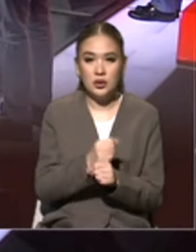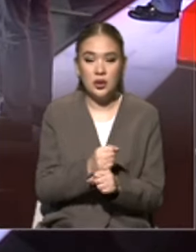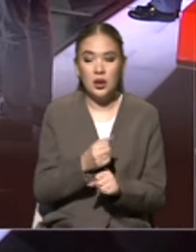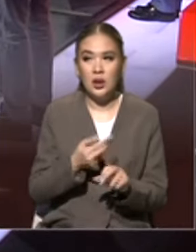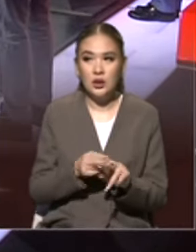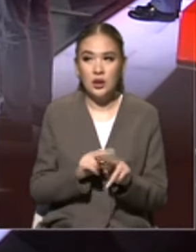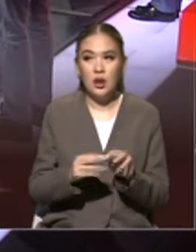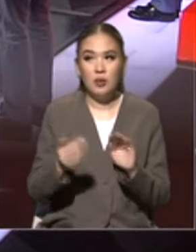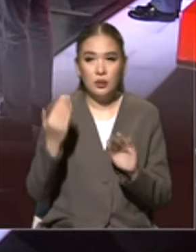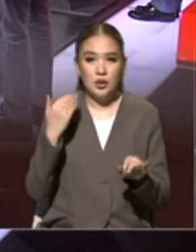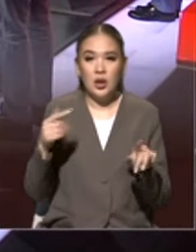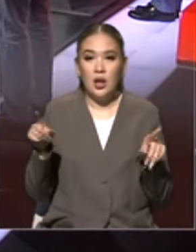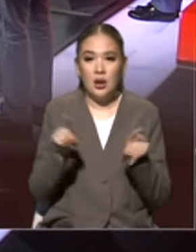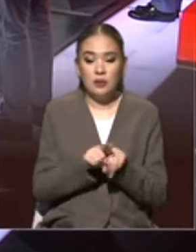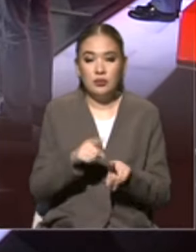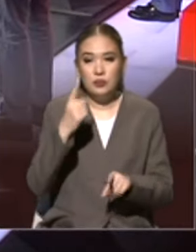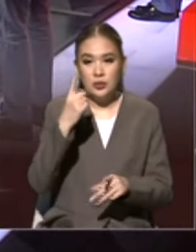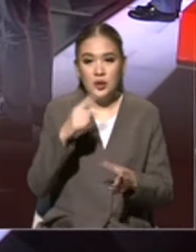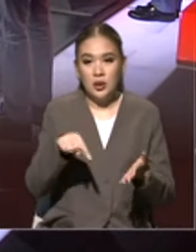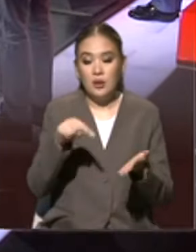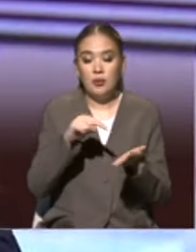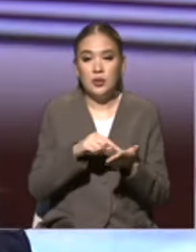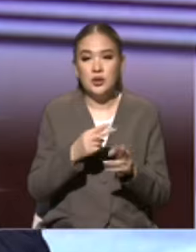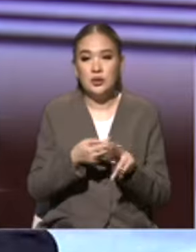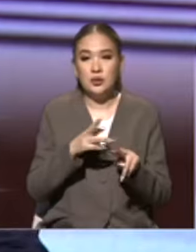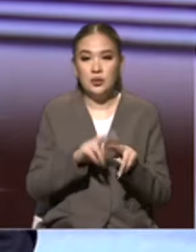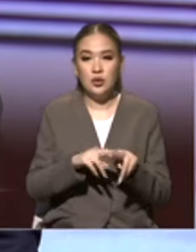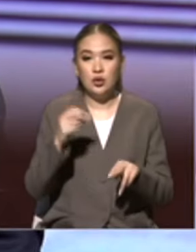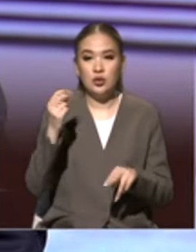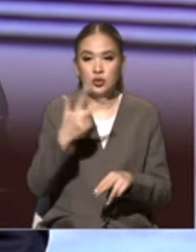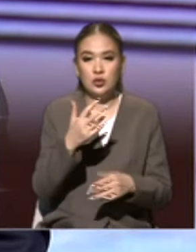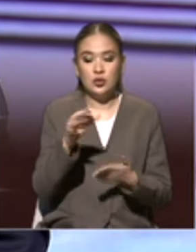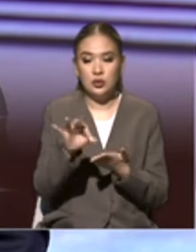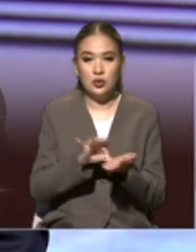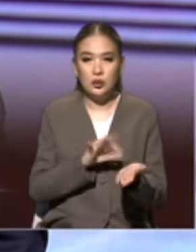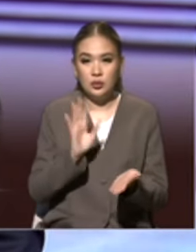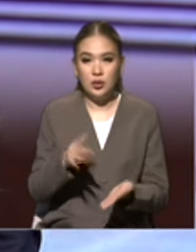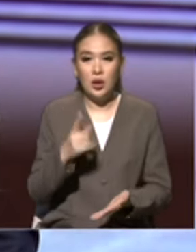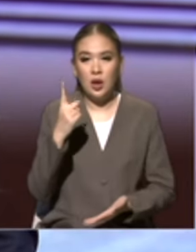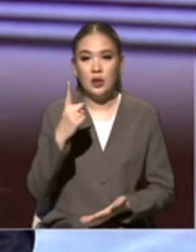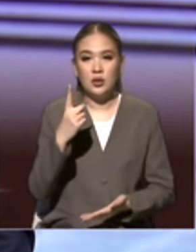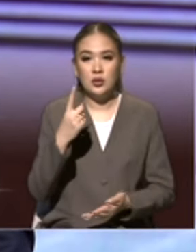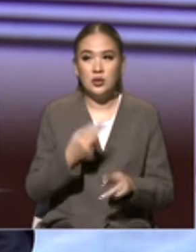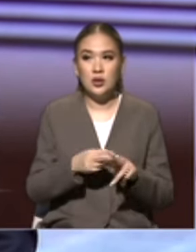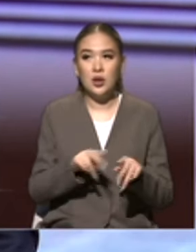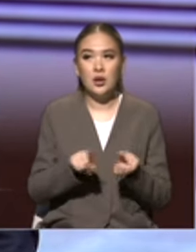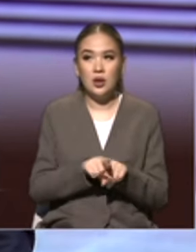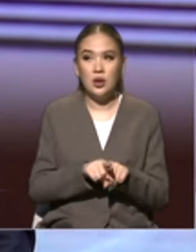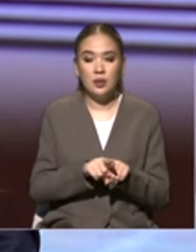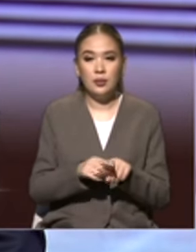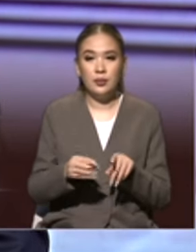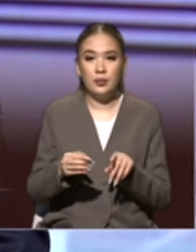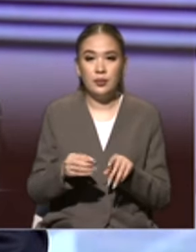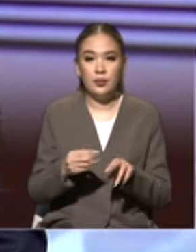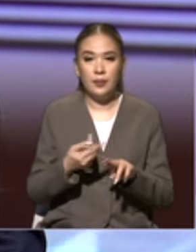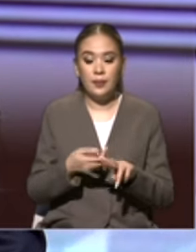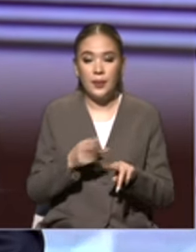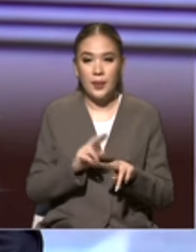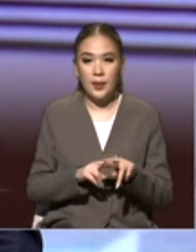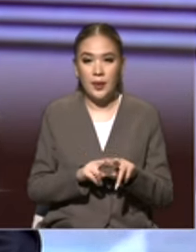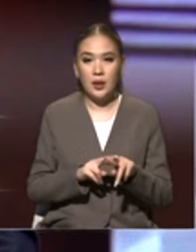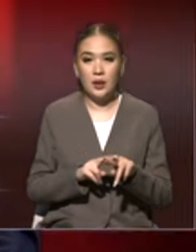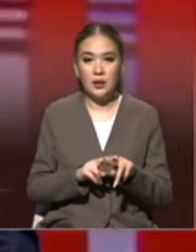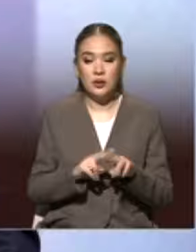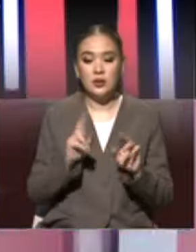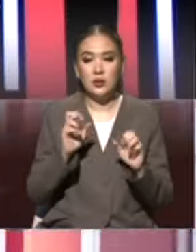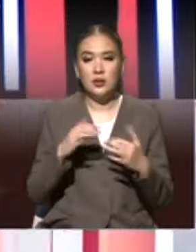бірыңғай терезе болады. Бірыңғай терезе арқылы үш порталға да өту мүмкіндігі болады. Ол терезенің аты қалай? Бірыңғай сатып алу терезе. Бірыңғай терезе болғанда, мысалға,